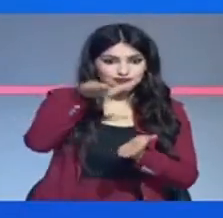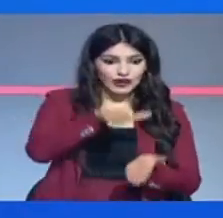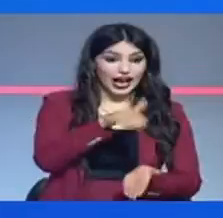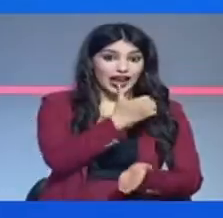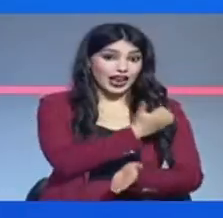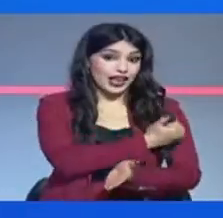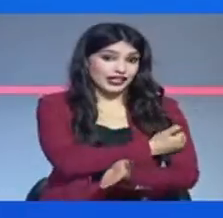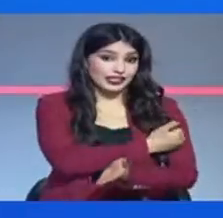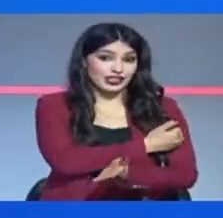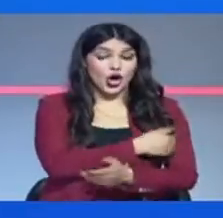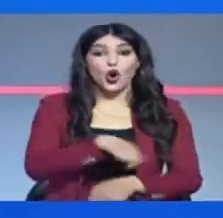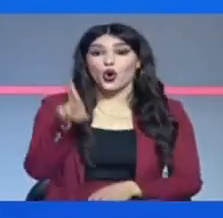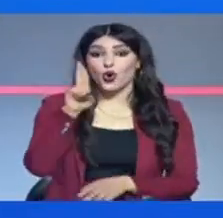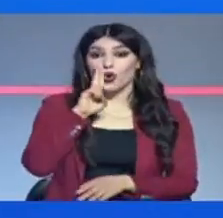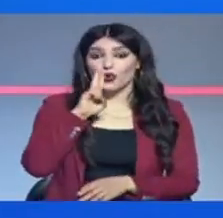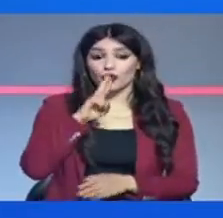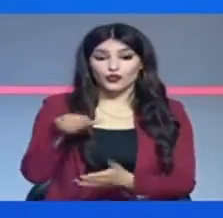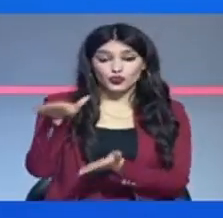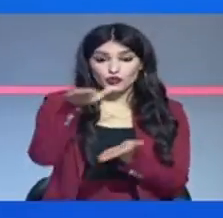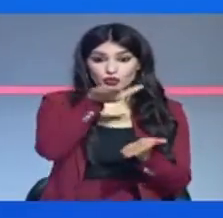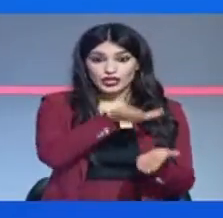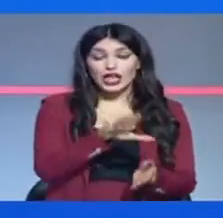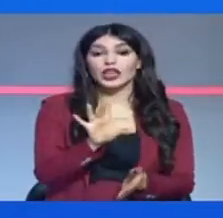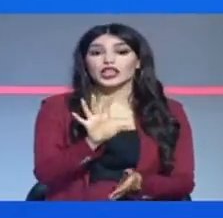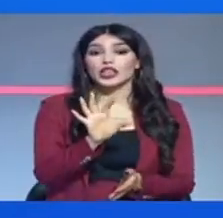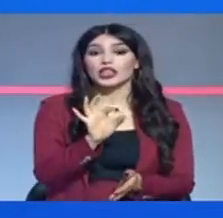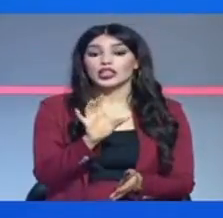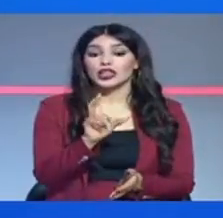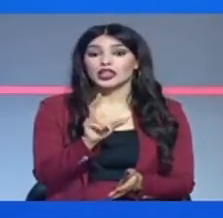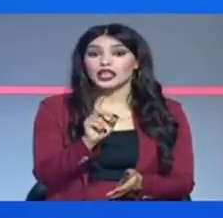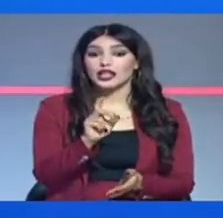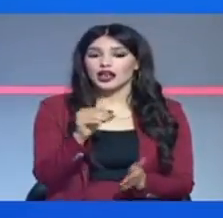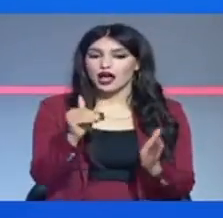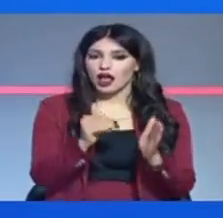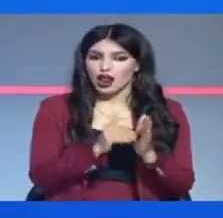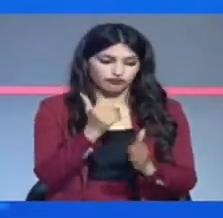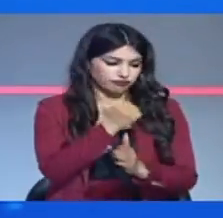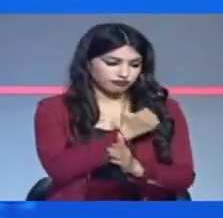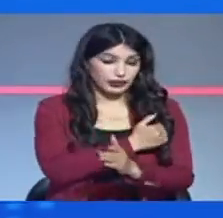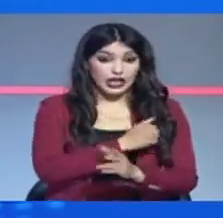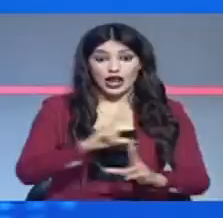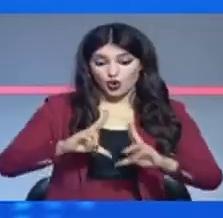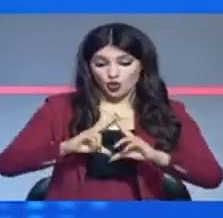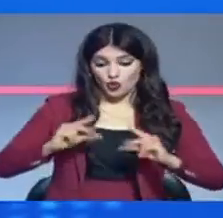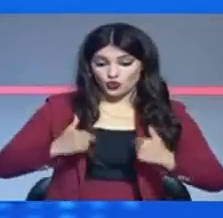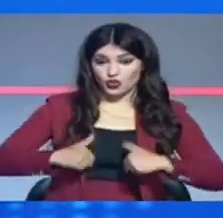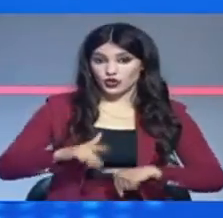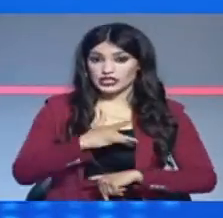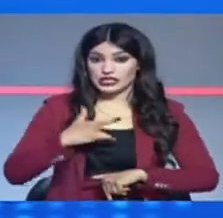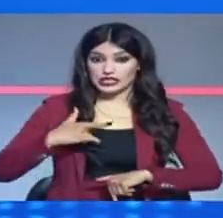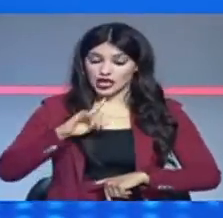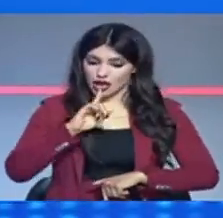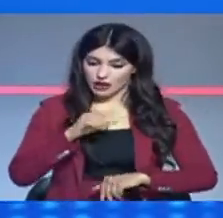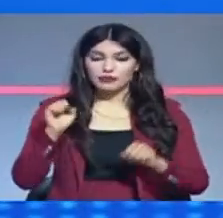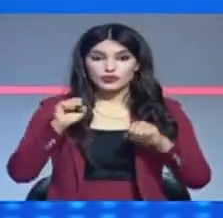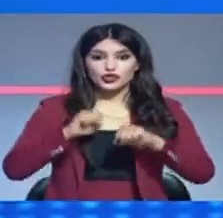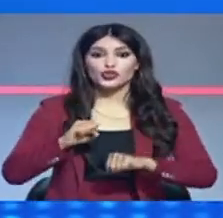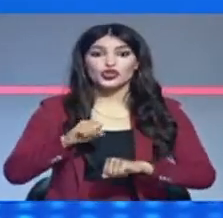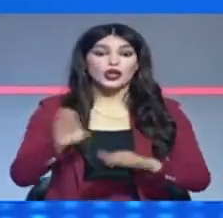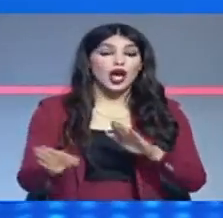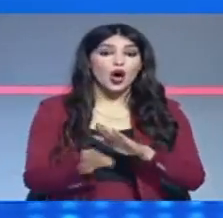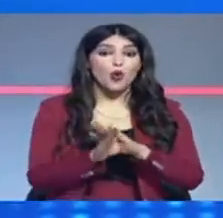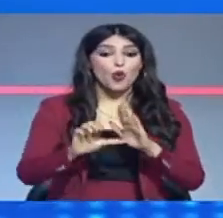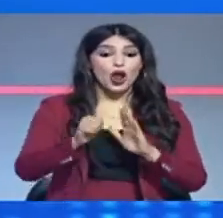سبوتنيك الروسي والمتكونه من ثلاثين الف جرعه الوزير اوضح ان هذه الدفعه ستمكن من تلقيح خمسه